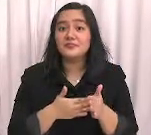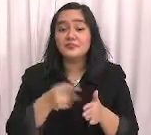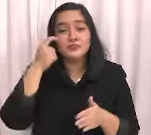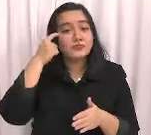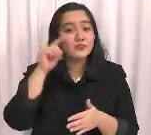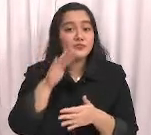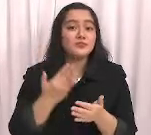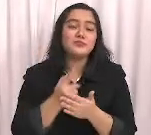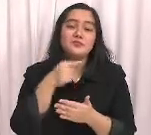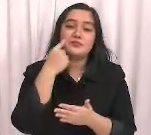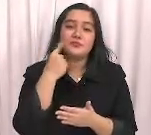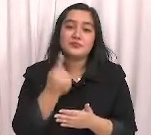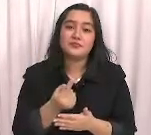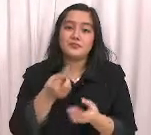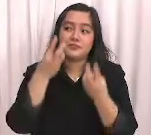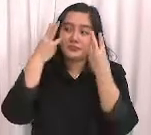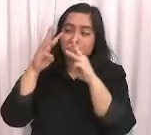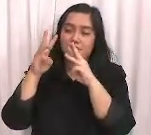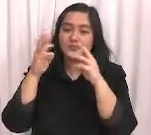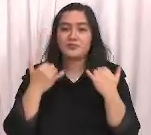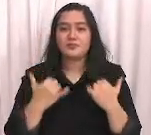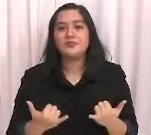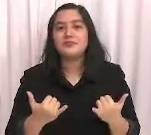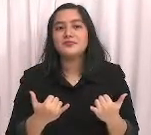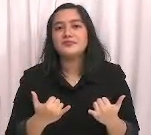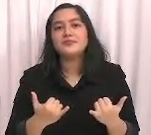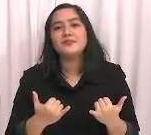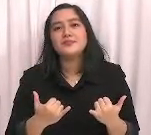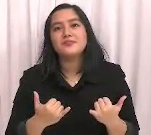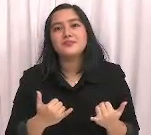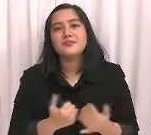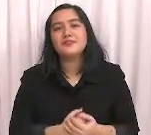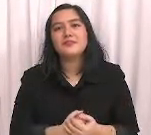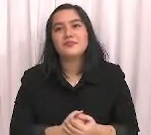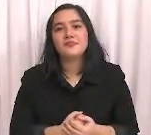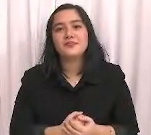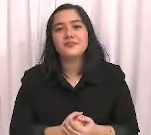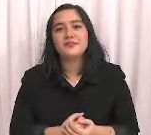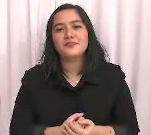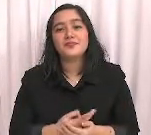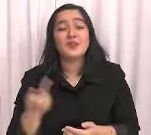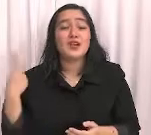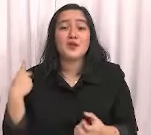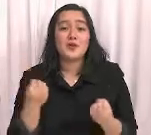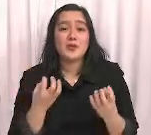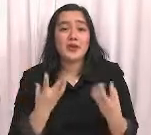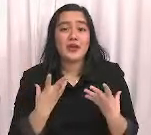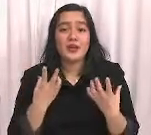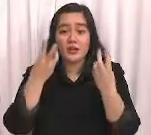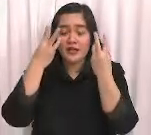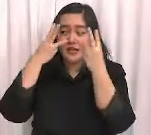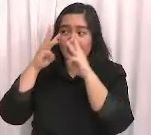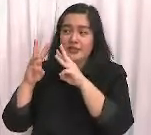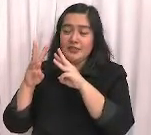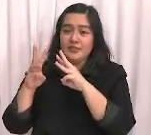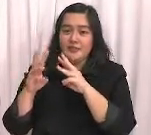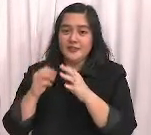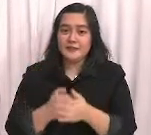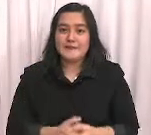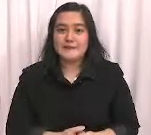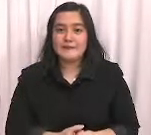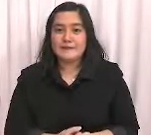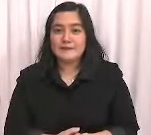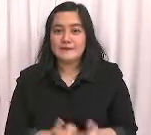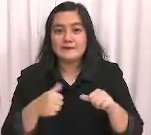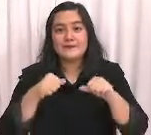nakapakinig po ngayon. At kanina medyo nakikita ko mataas yung ating mga viewers ngayon, mga kapatid. And you invite, mga kapatid,